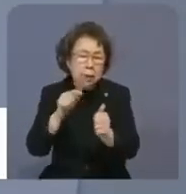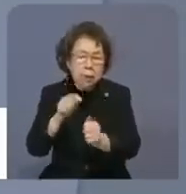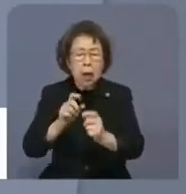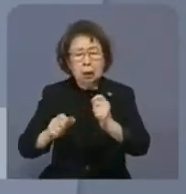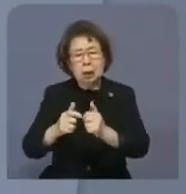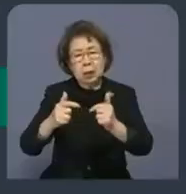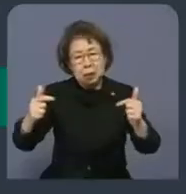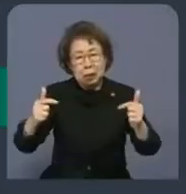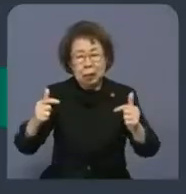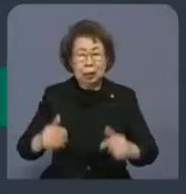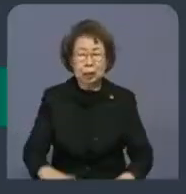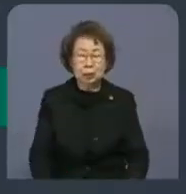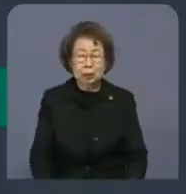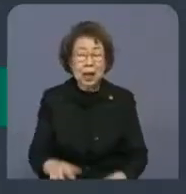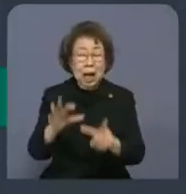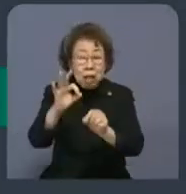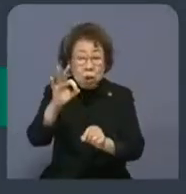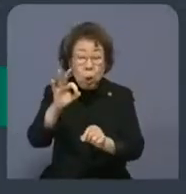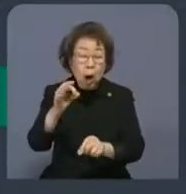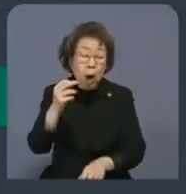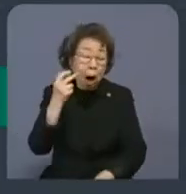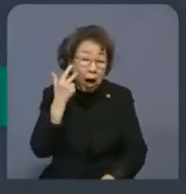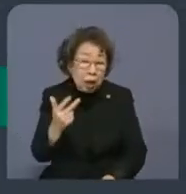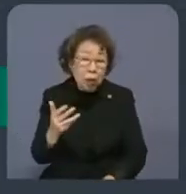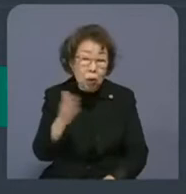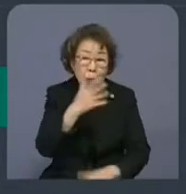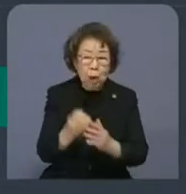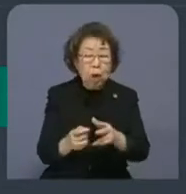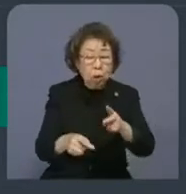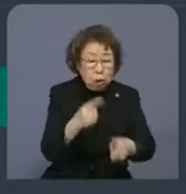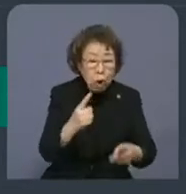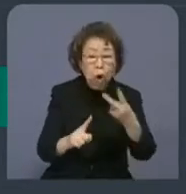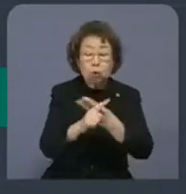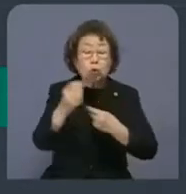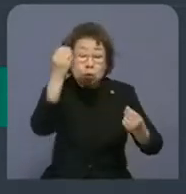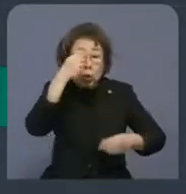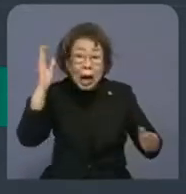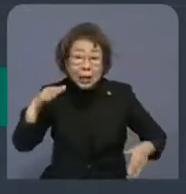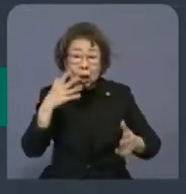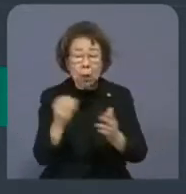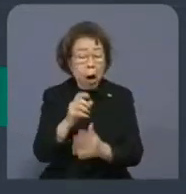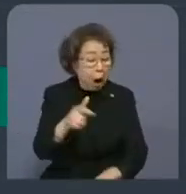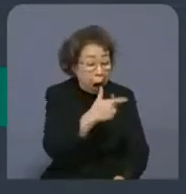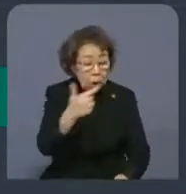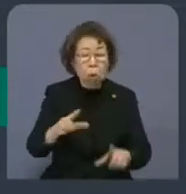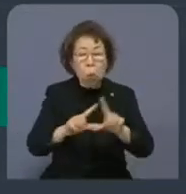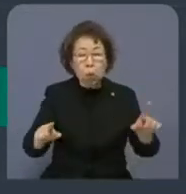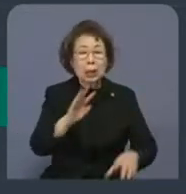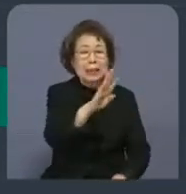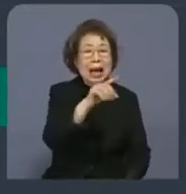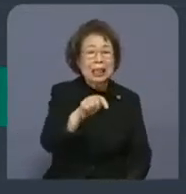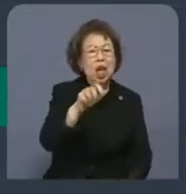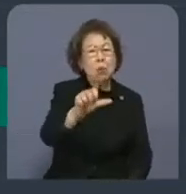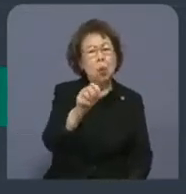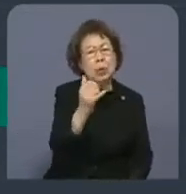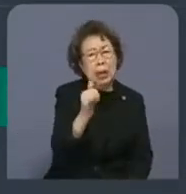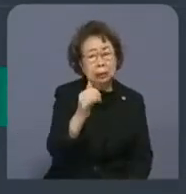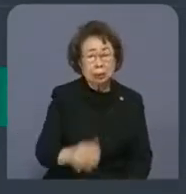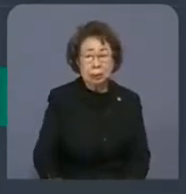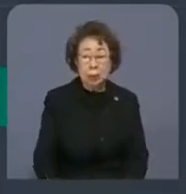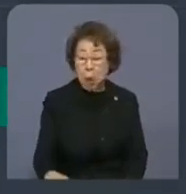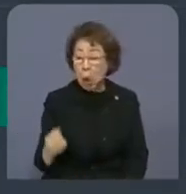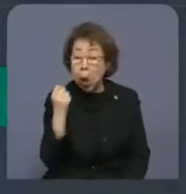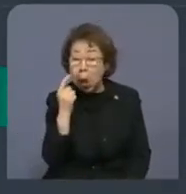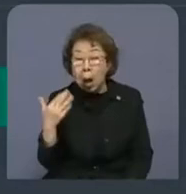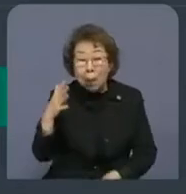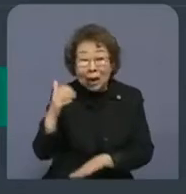급증하고 있습니다. 10월 첫 일주일만 해도 초, 중, 고 학생 확진자는 하루 평균 4.5명 수준이었는데